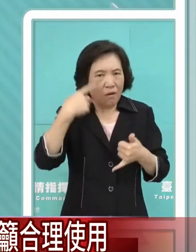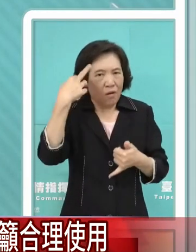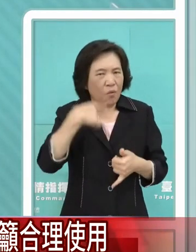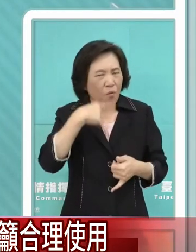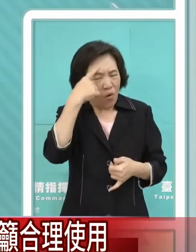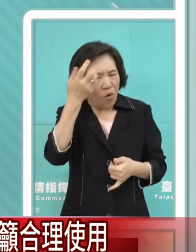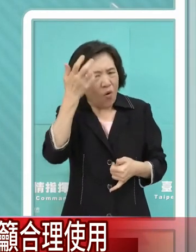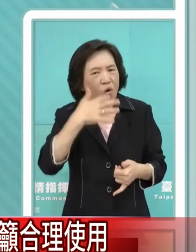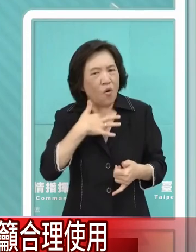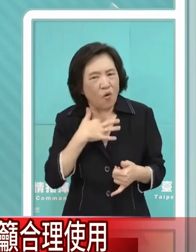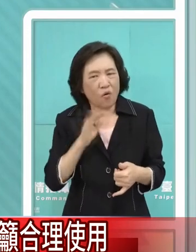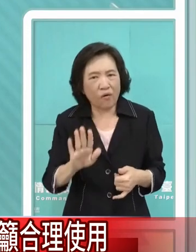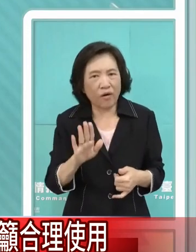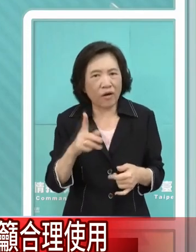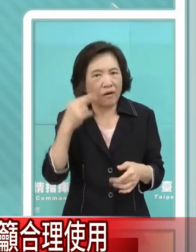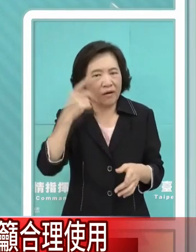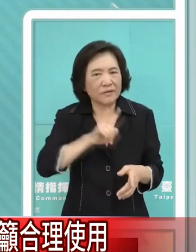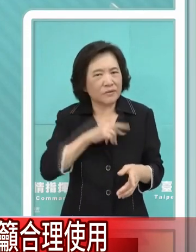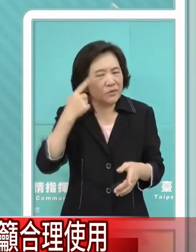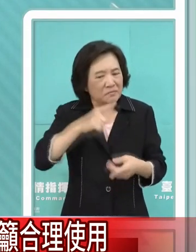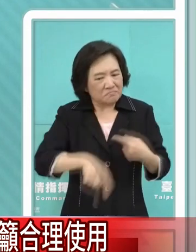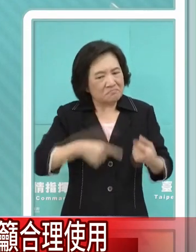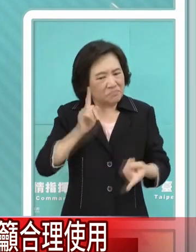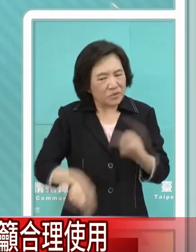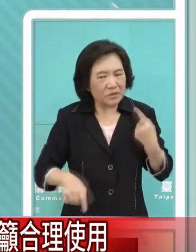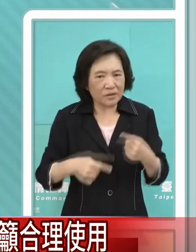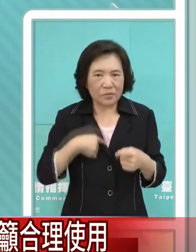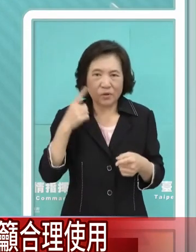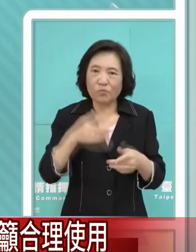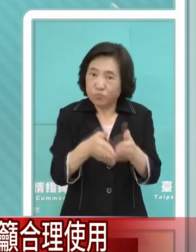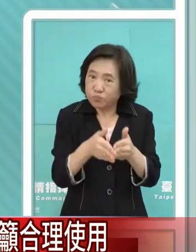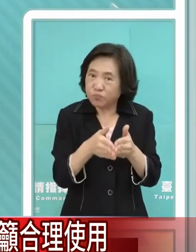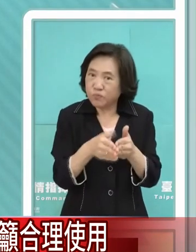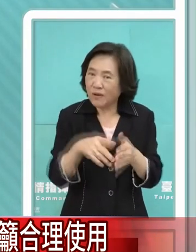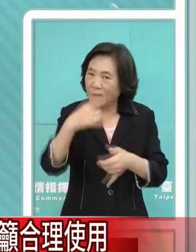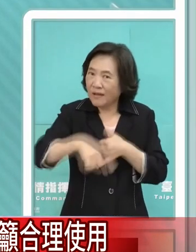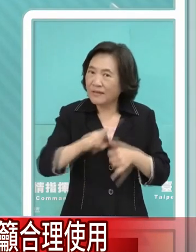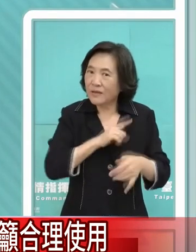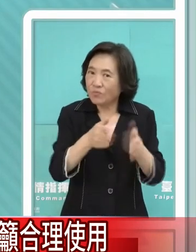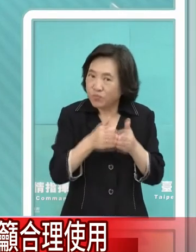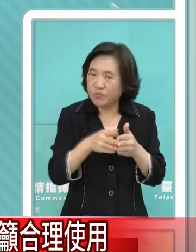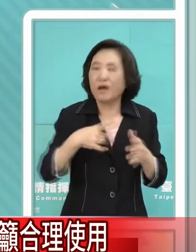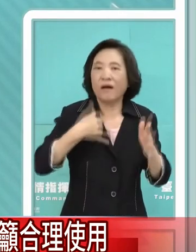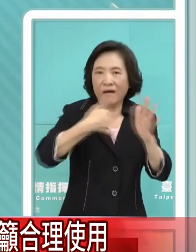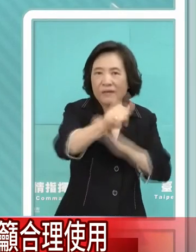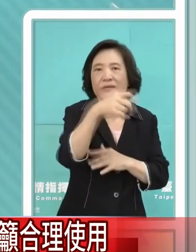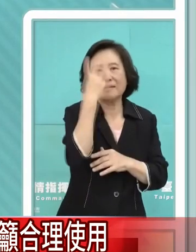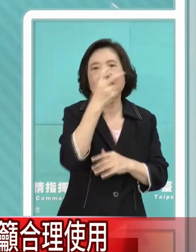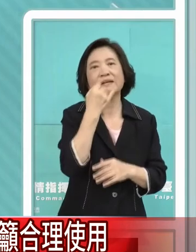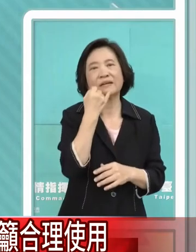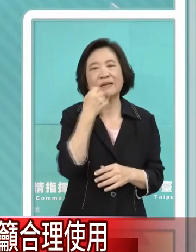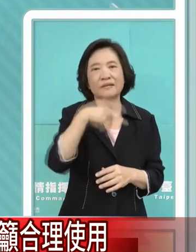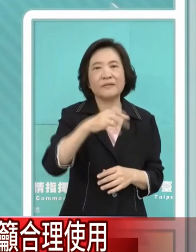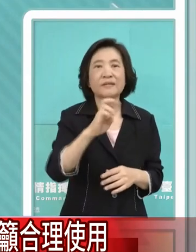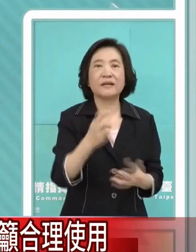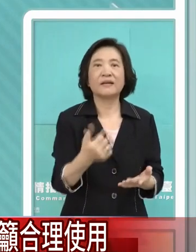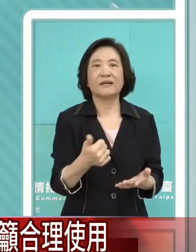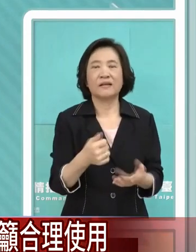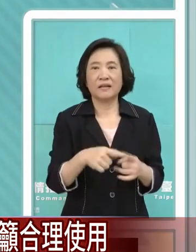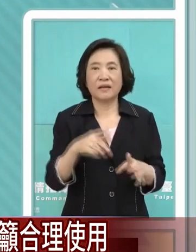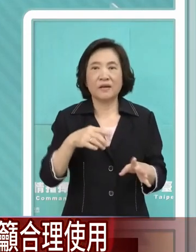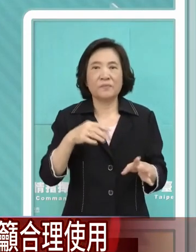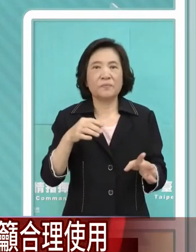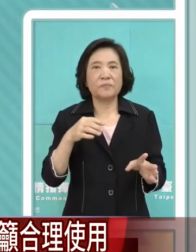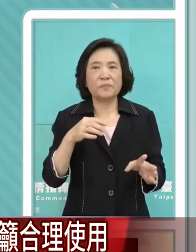哦有一些哦你觉得有需要的。并不是有事没事来做，所以没有理由去